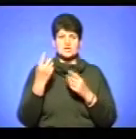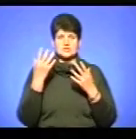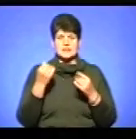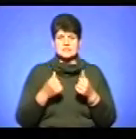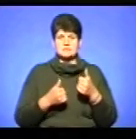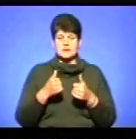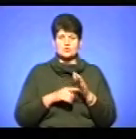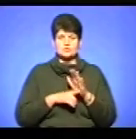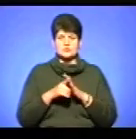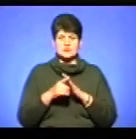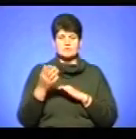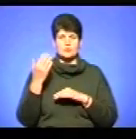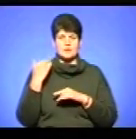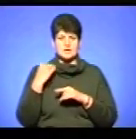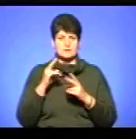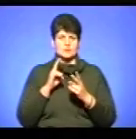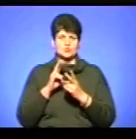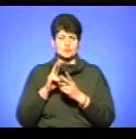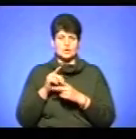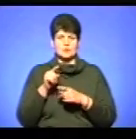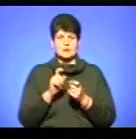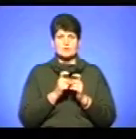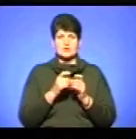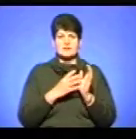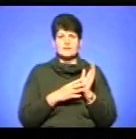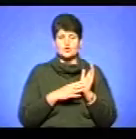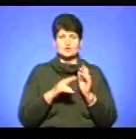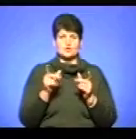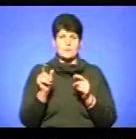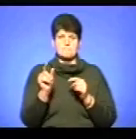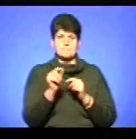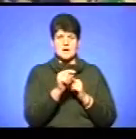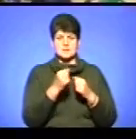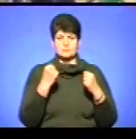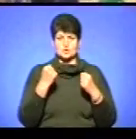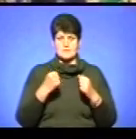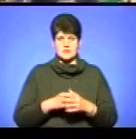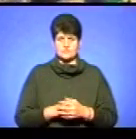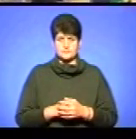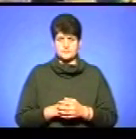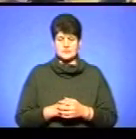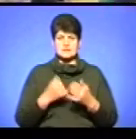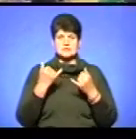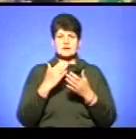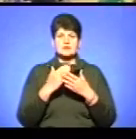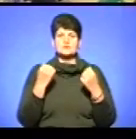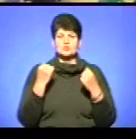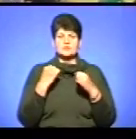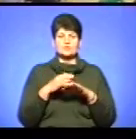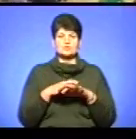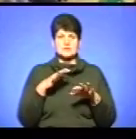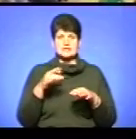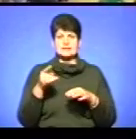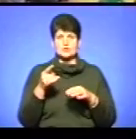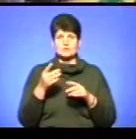розпочався попередніми сутичками. У них боролись 90 пар спортсменів. Ми зараз знаходимося у спортивному залі